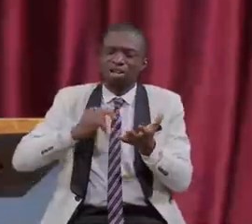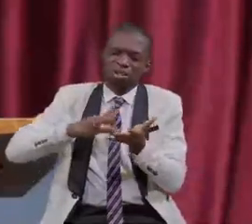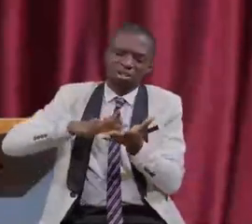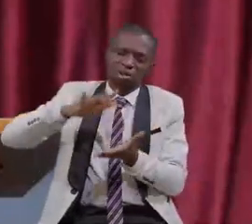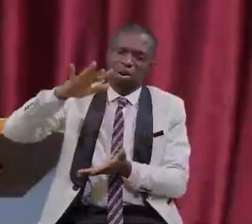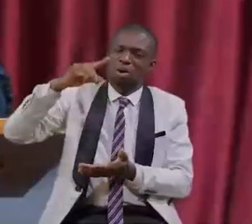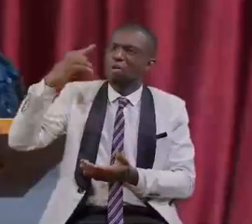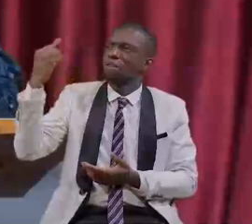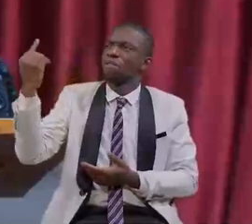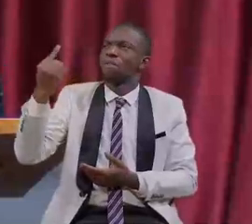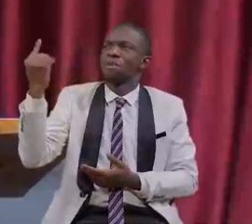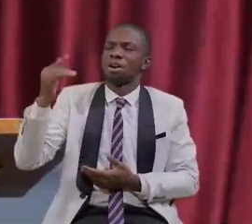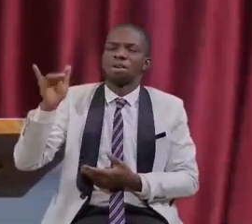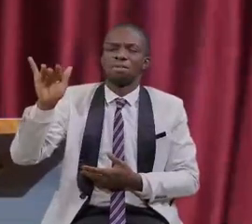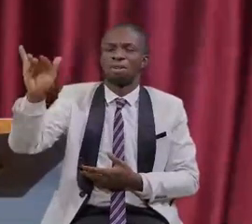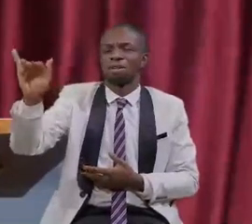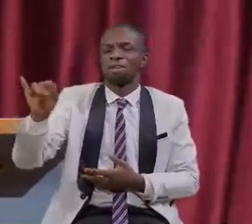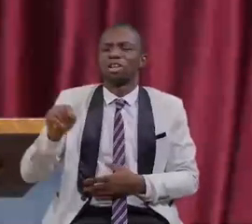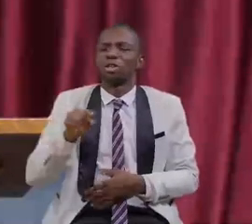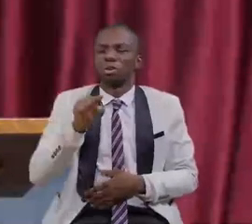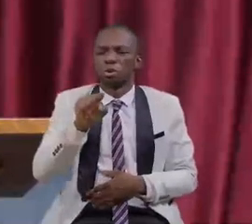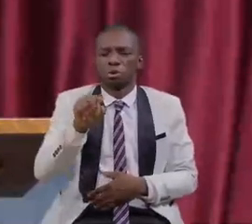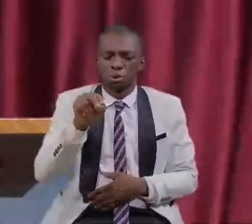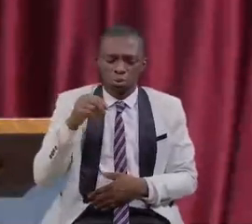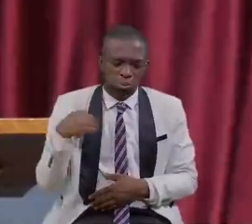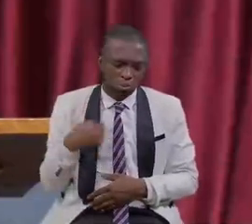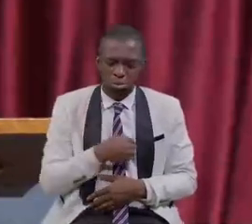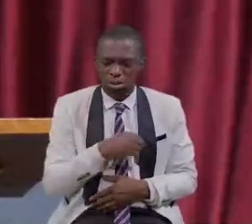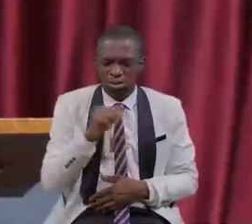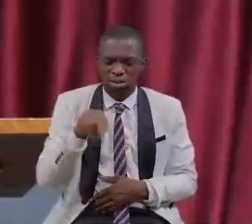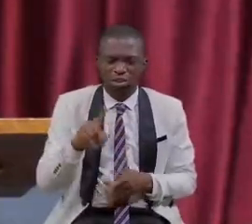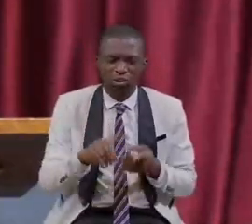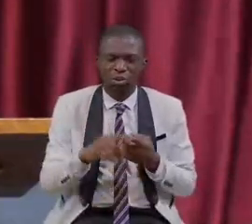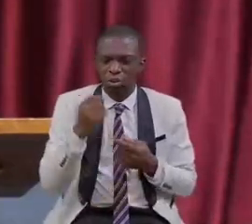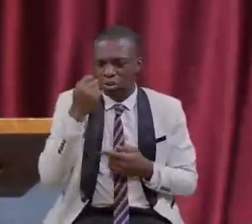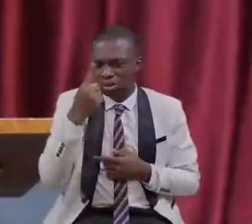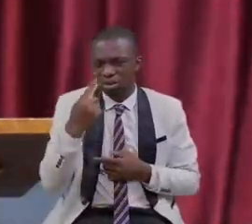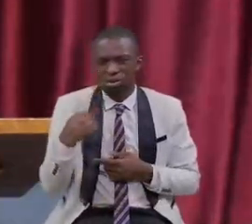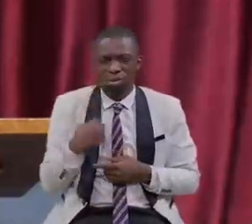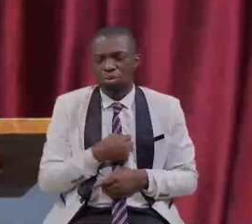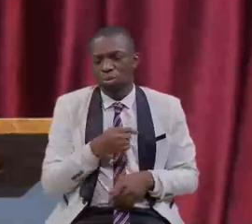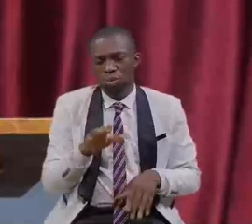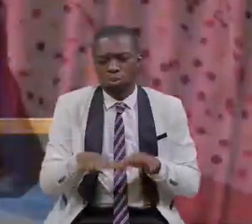siècles. Nous devons comprendre que nous marchons avec cette connaissance.